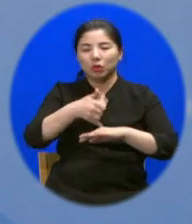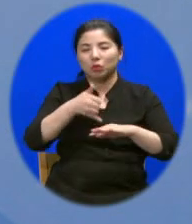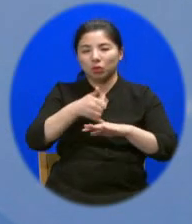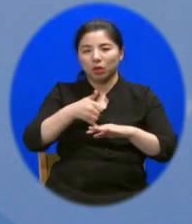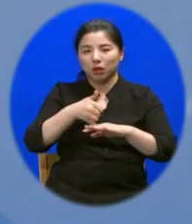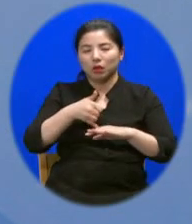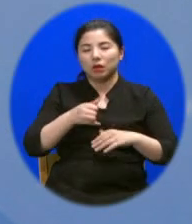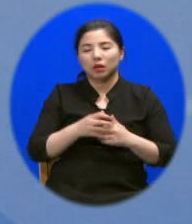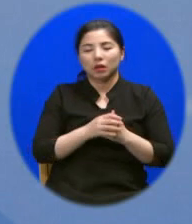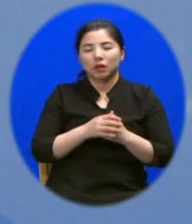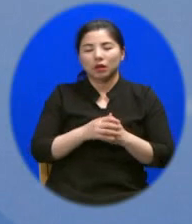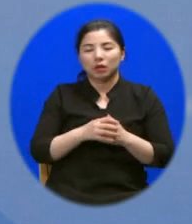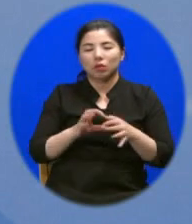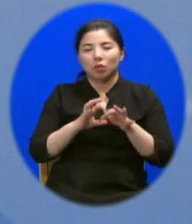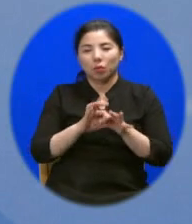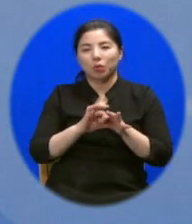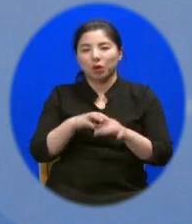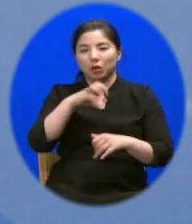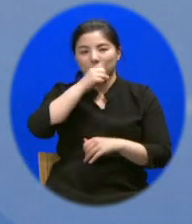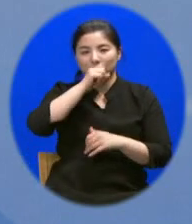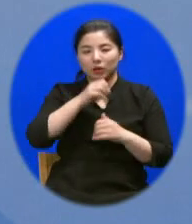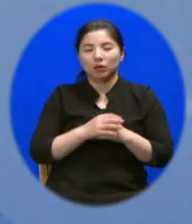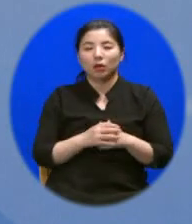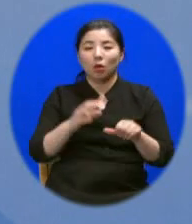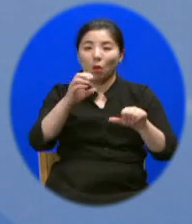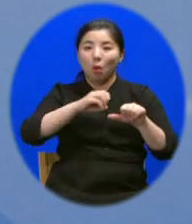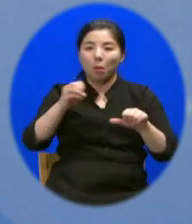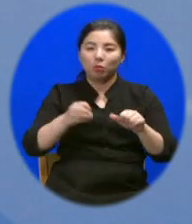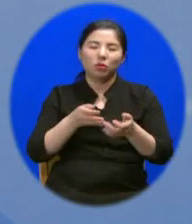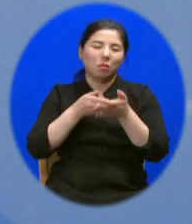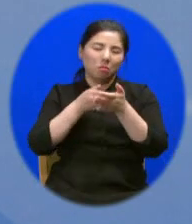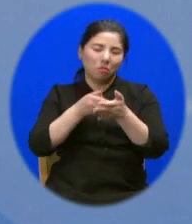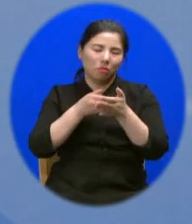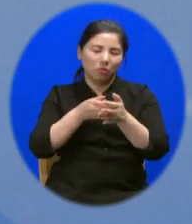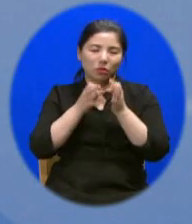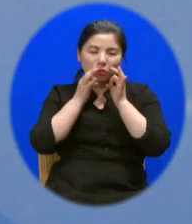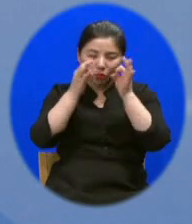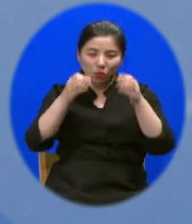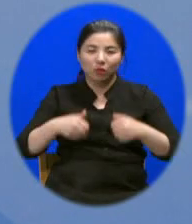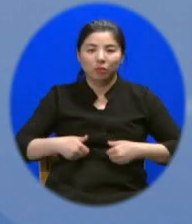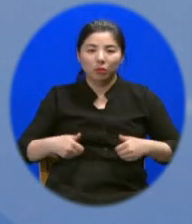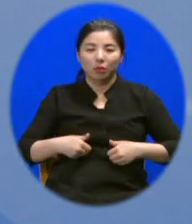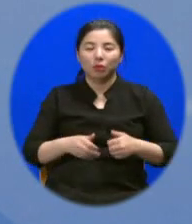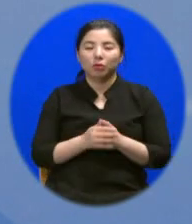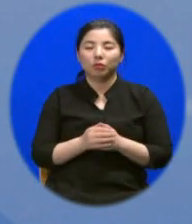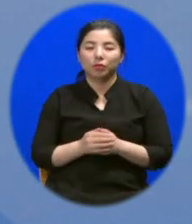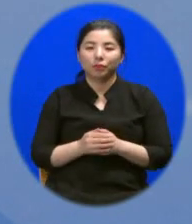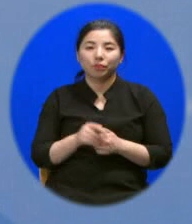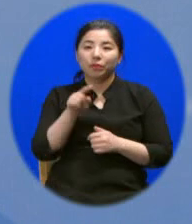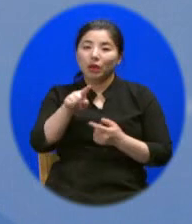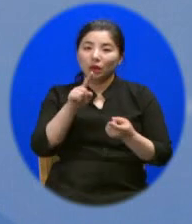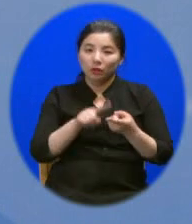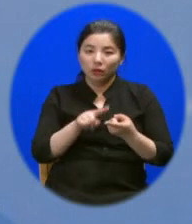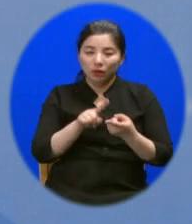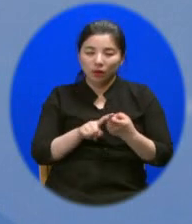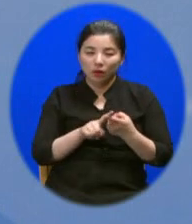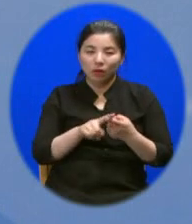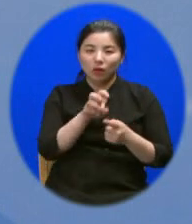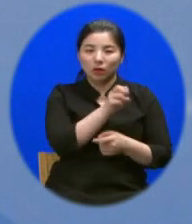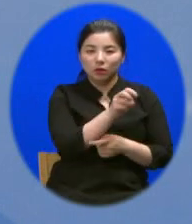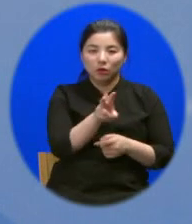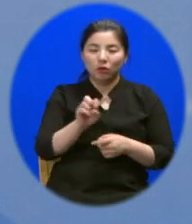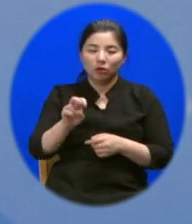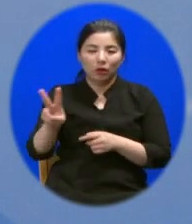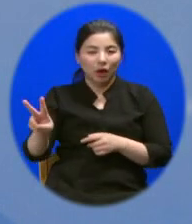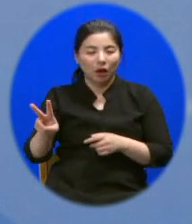요구하는 전체 5% 정도가 차지하도록 노력할 필요가 있고 그 부분을 그 부분에 관해서는 여야